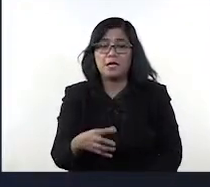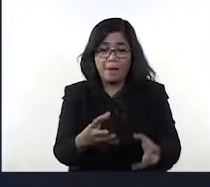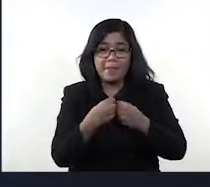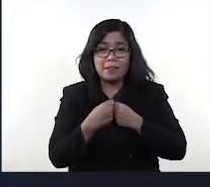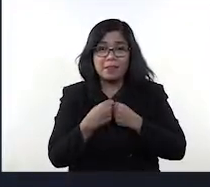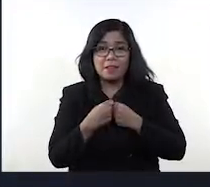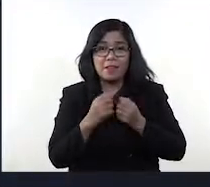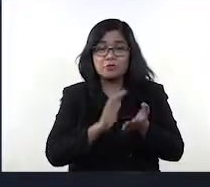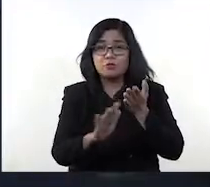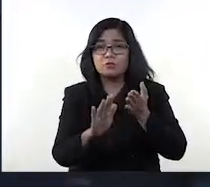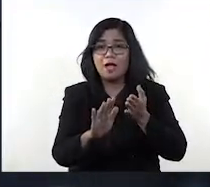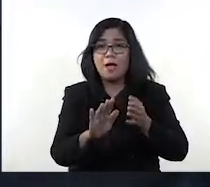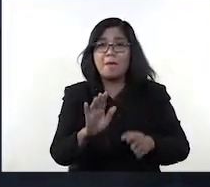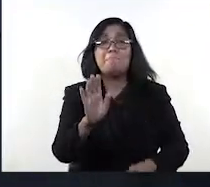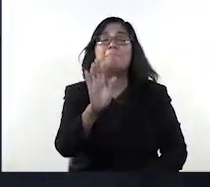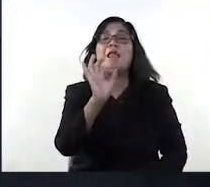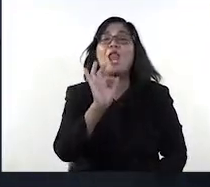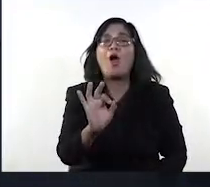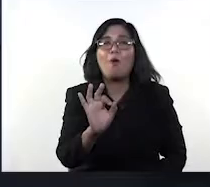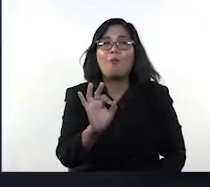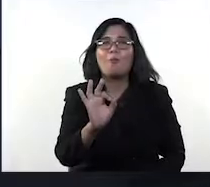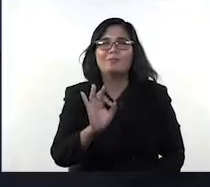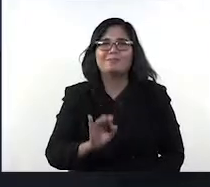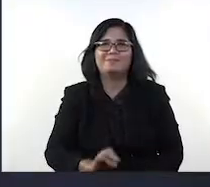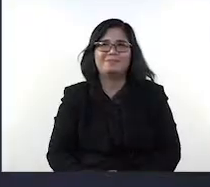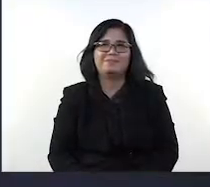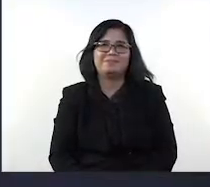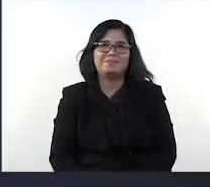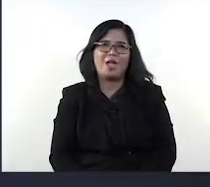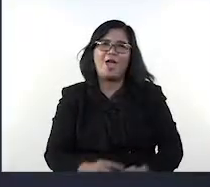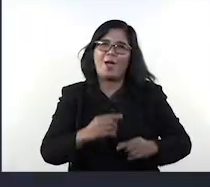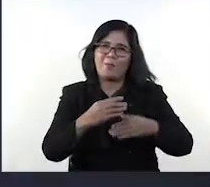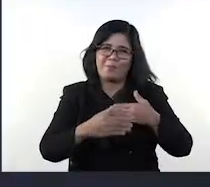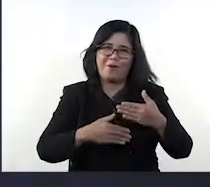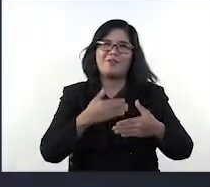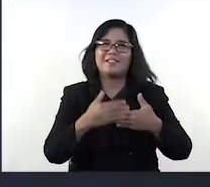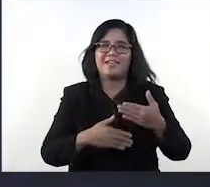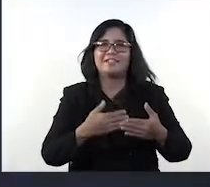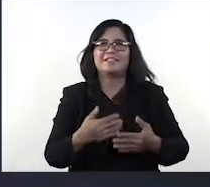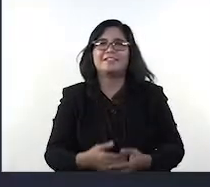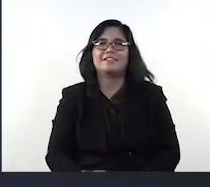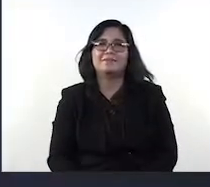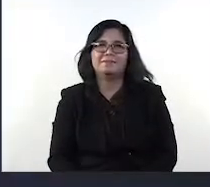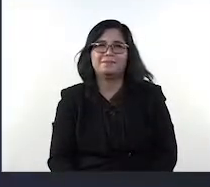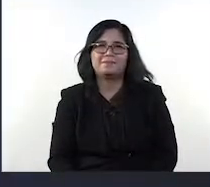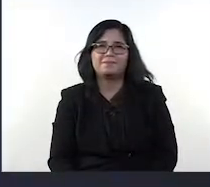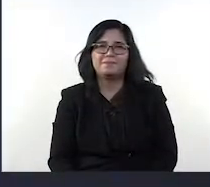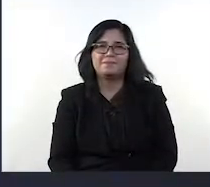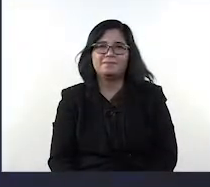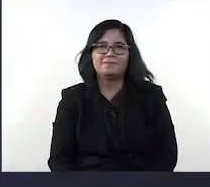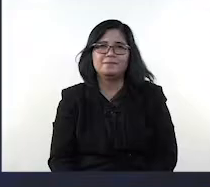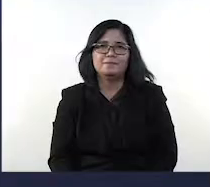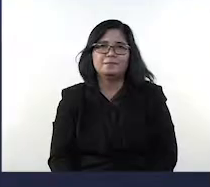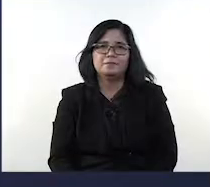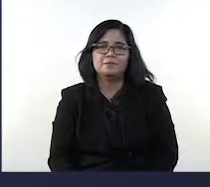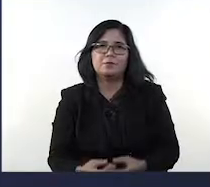dia udah dapat hasilnya belum ndak Hahaha mana ada tanah mengarungi Lalu